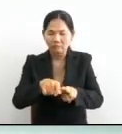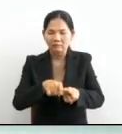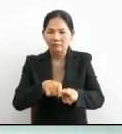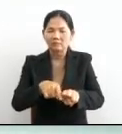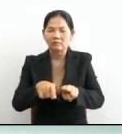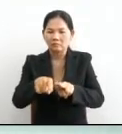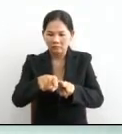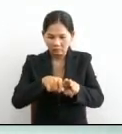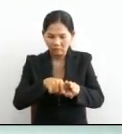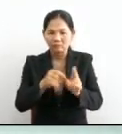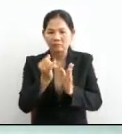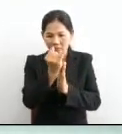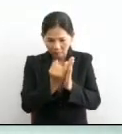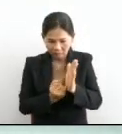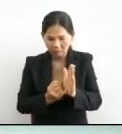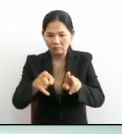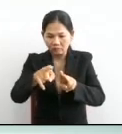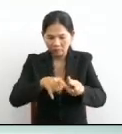cào